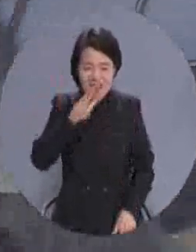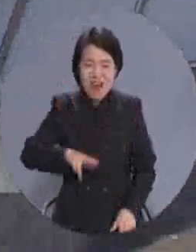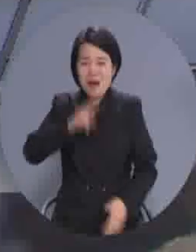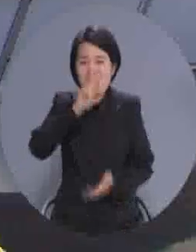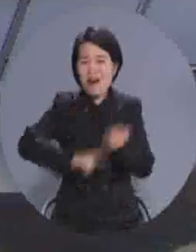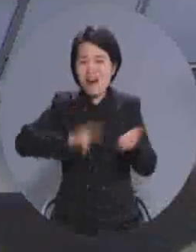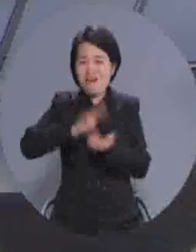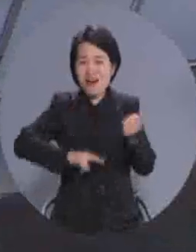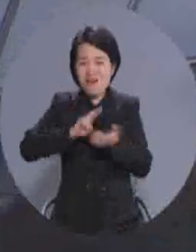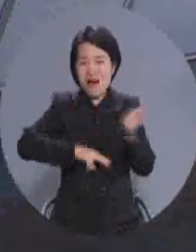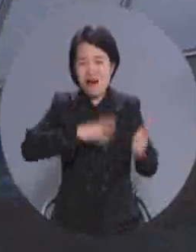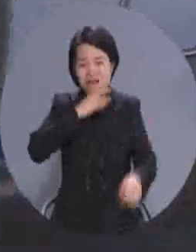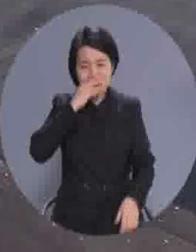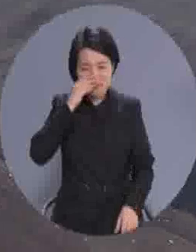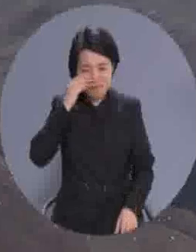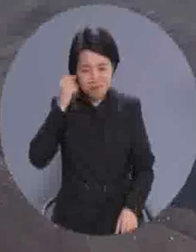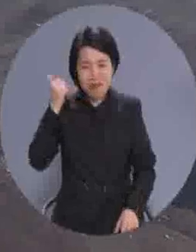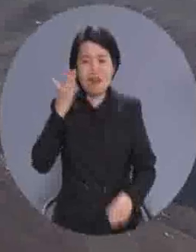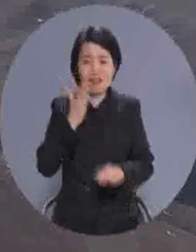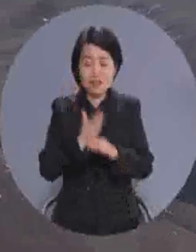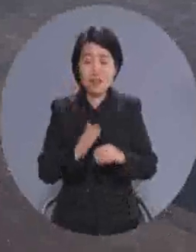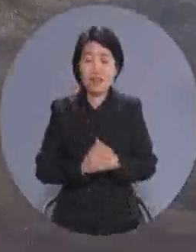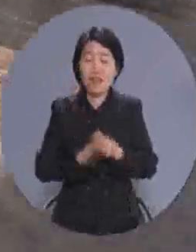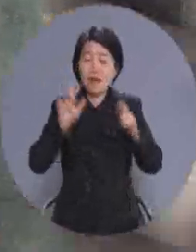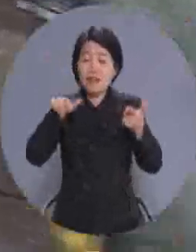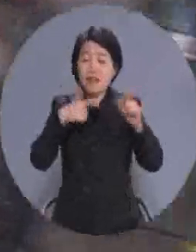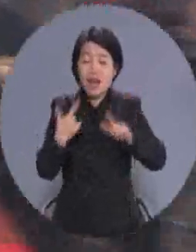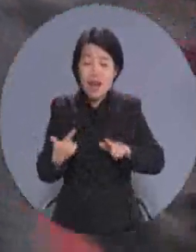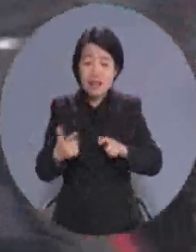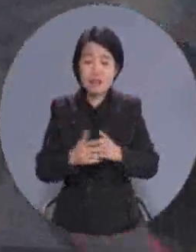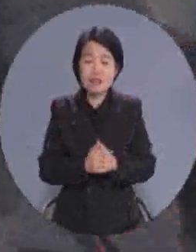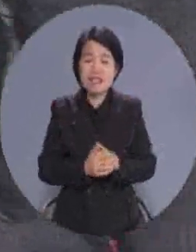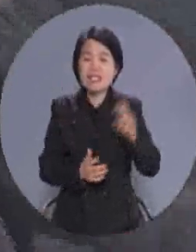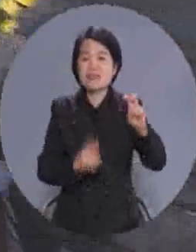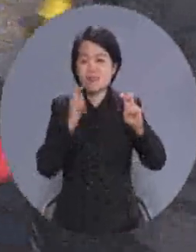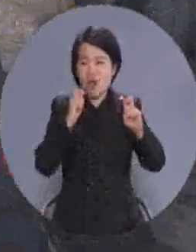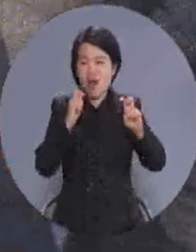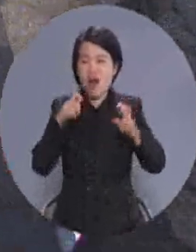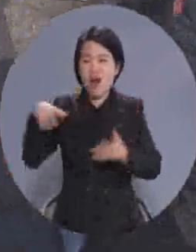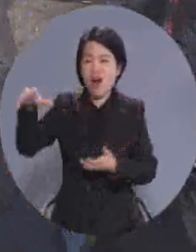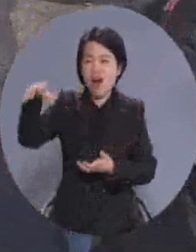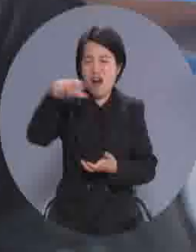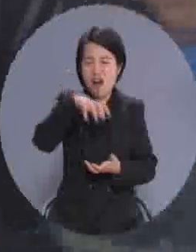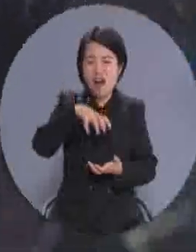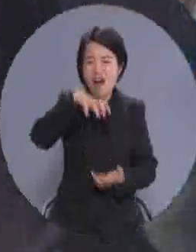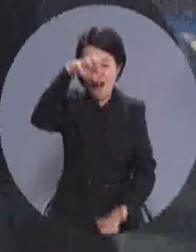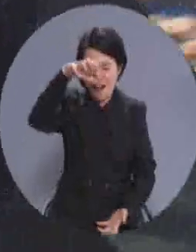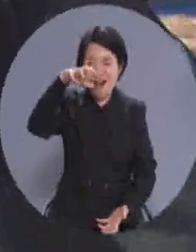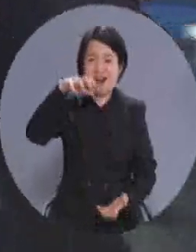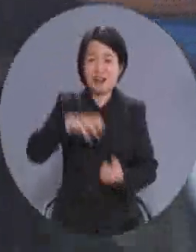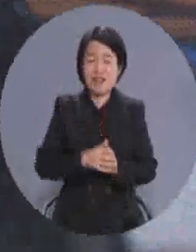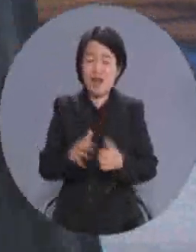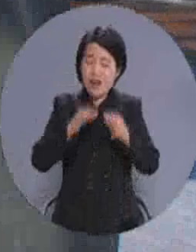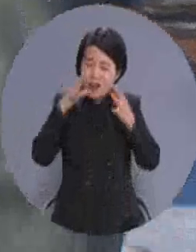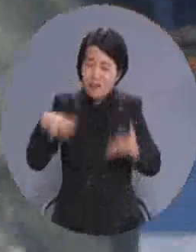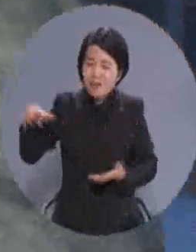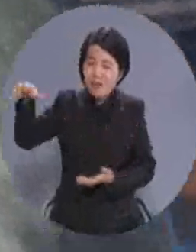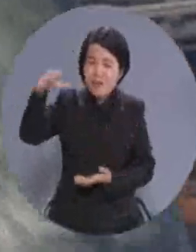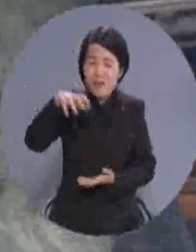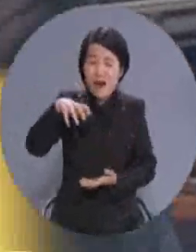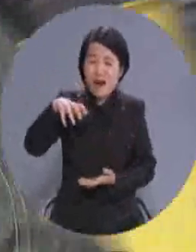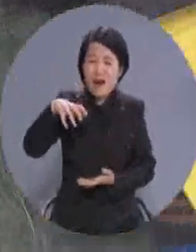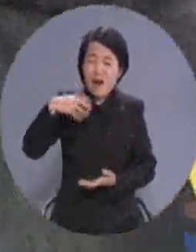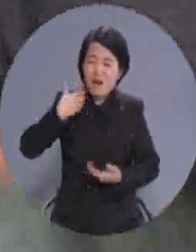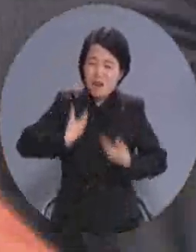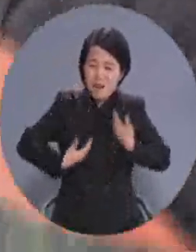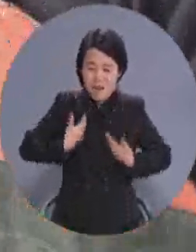날개 돋친 듯 팔려 나갑니다. 오늘 하루만 새조개 20톤을 수확했습니다. 모처럼의 풍작에 어촌